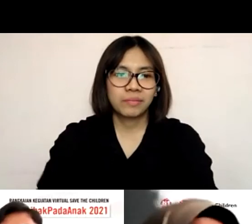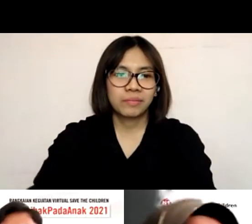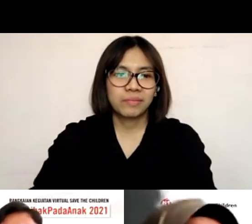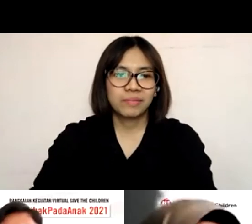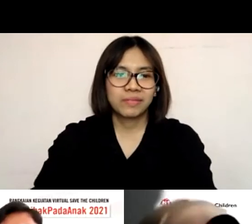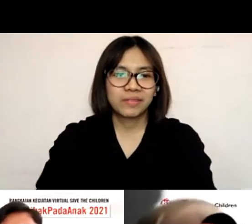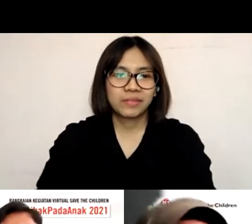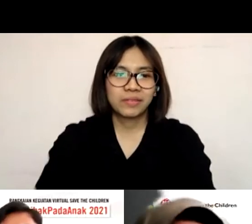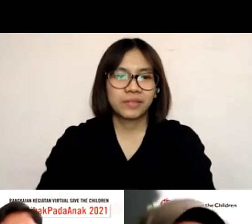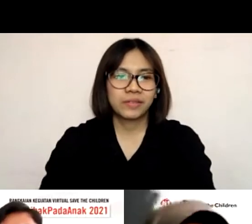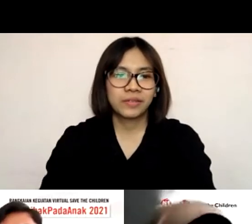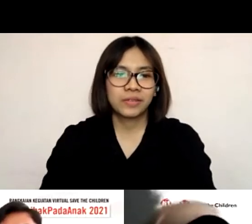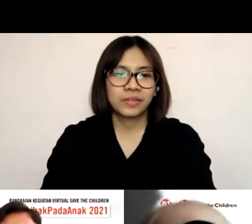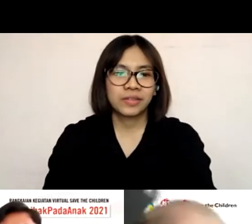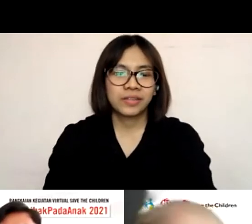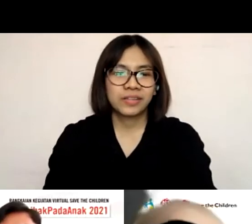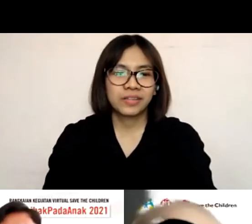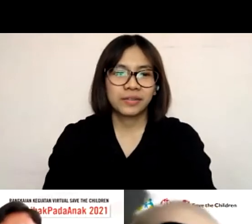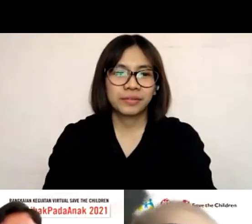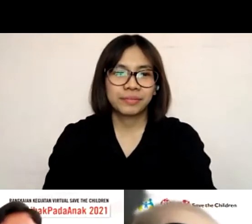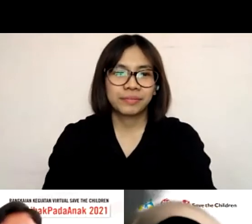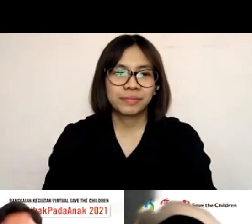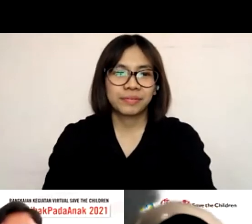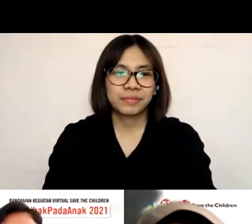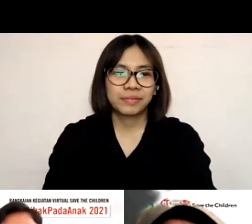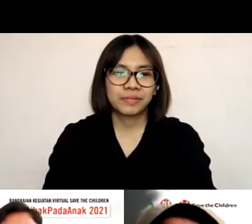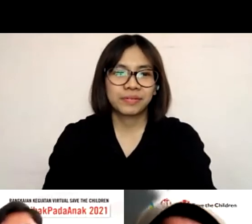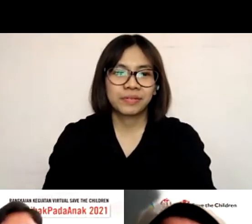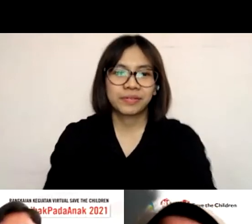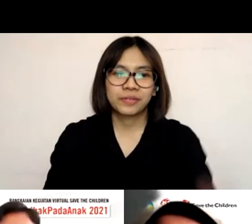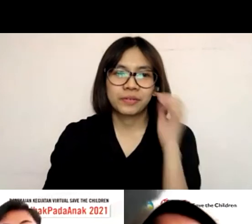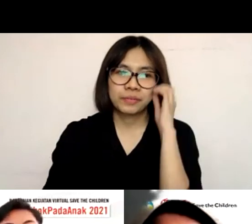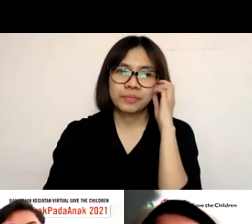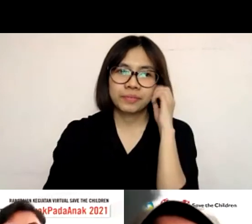bersedia. Saya harap ada kesempatan. Mohon tanggapan Bapak.